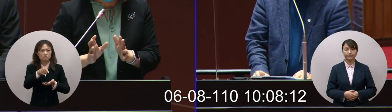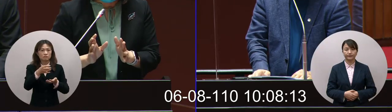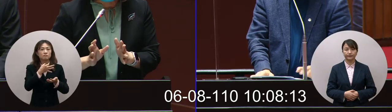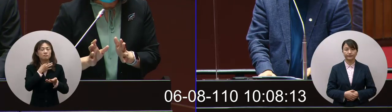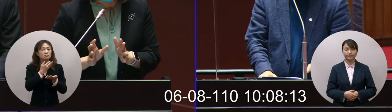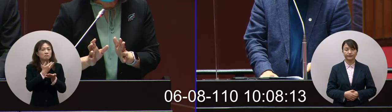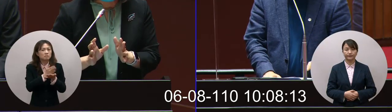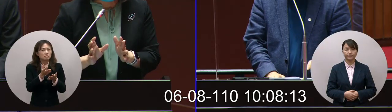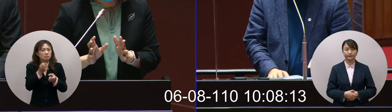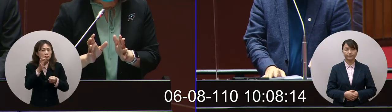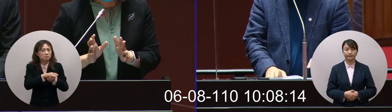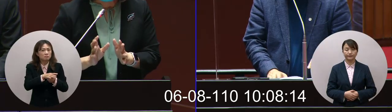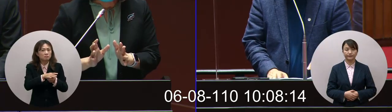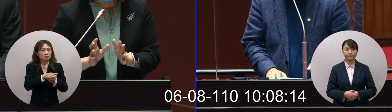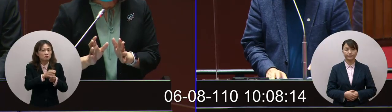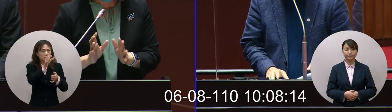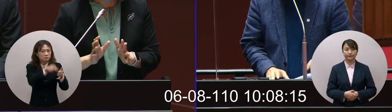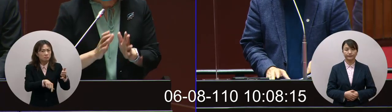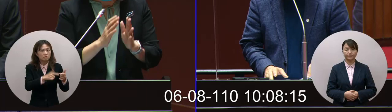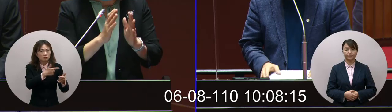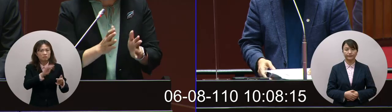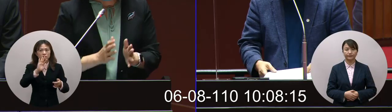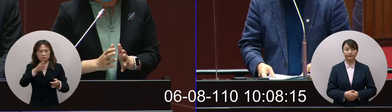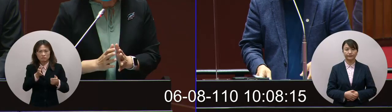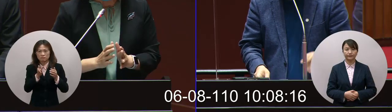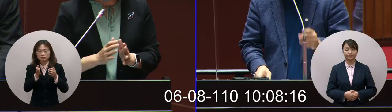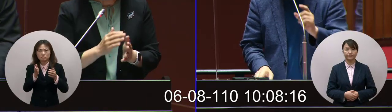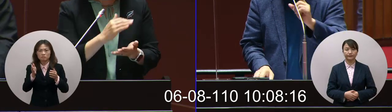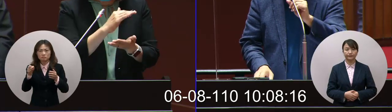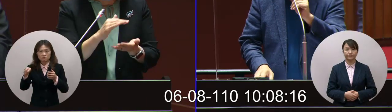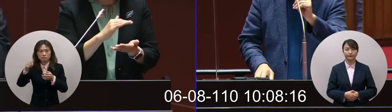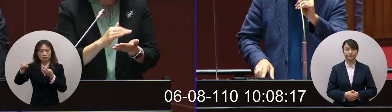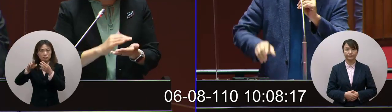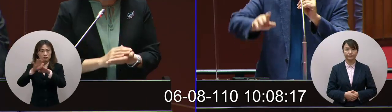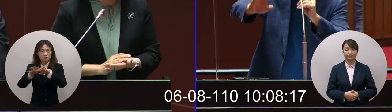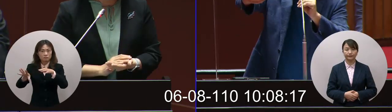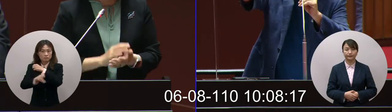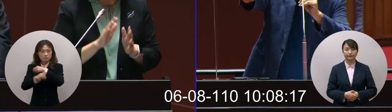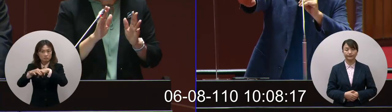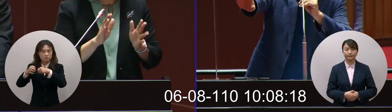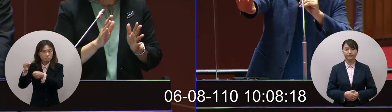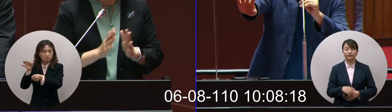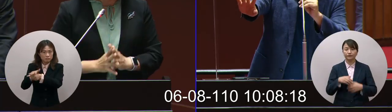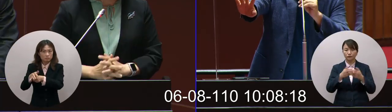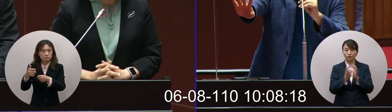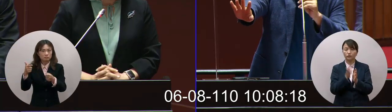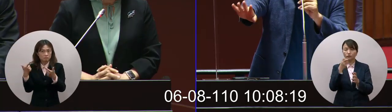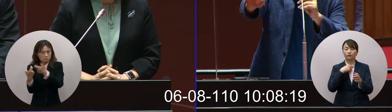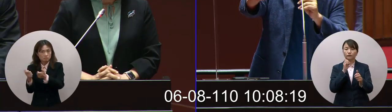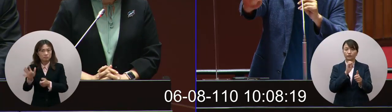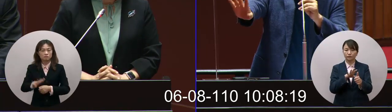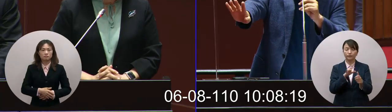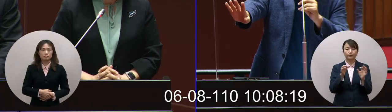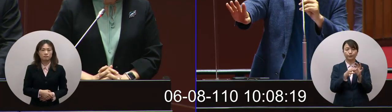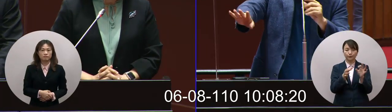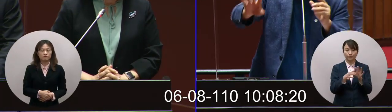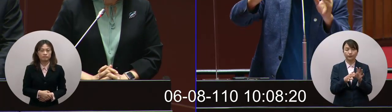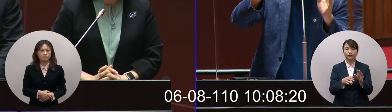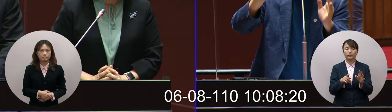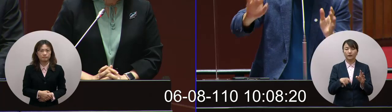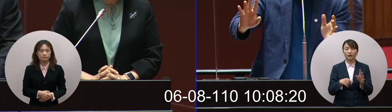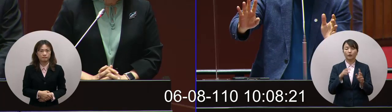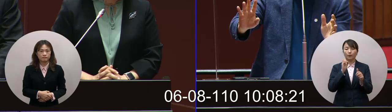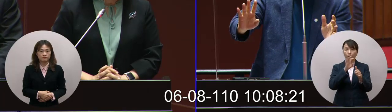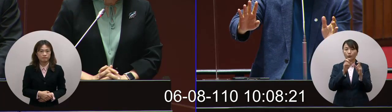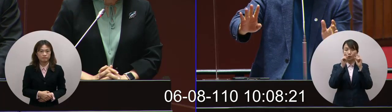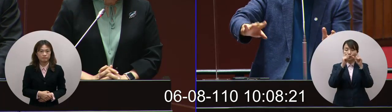们就安的这些相关的计划。其实我再请教委员一下，针对这些部分，我们。 保定，我跟你讲啊，马进。我要甲